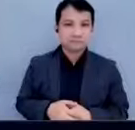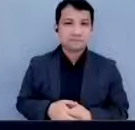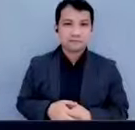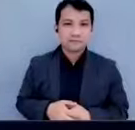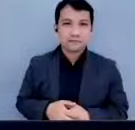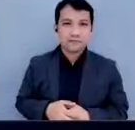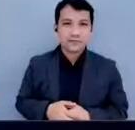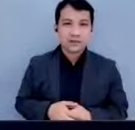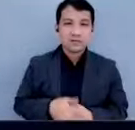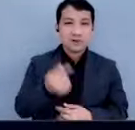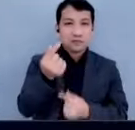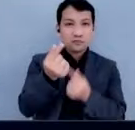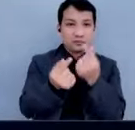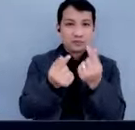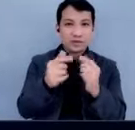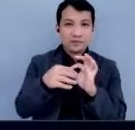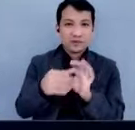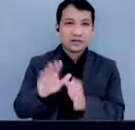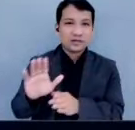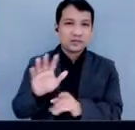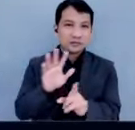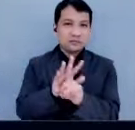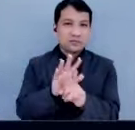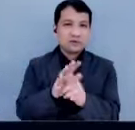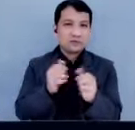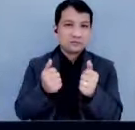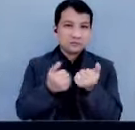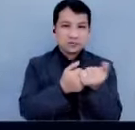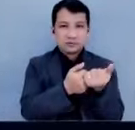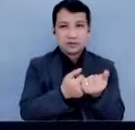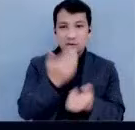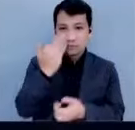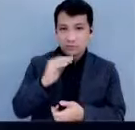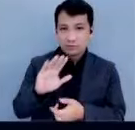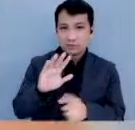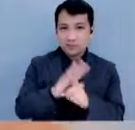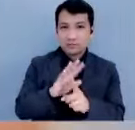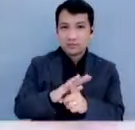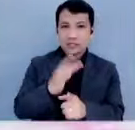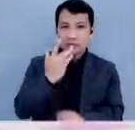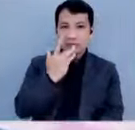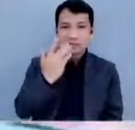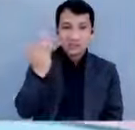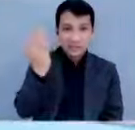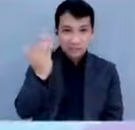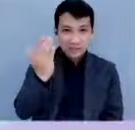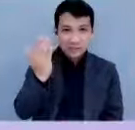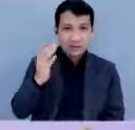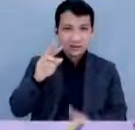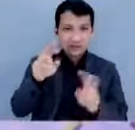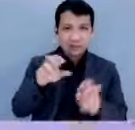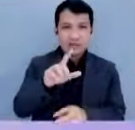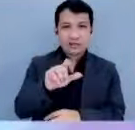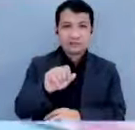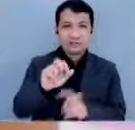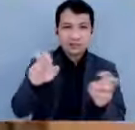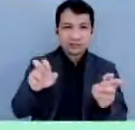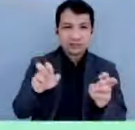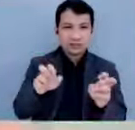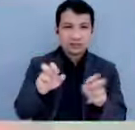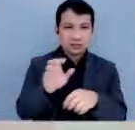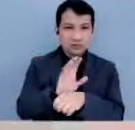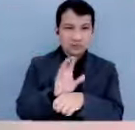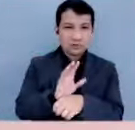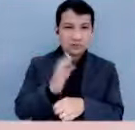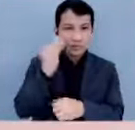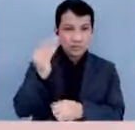Pinusuwa naman yan ng kanilang Bloom fans. Trending na ang Salamin Salamin. Mapapakinggan ang Talaarawan album ng